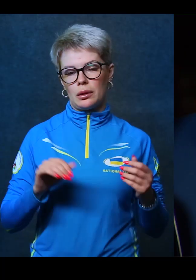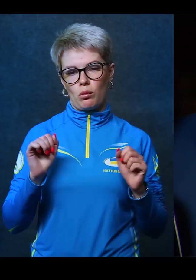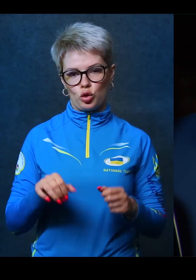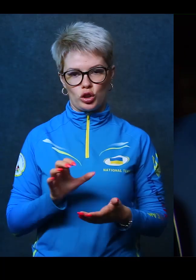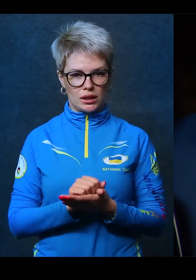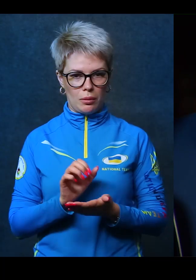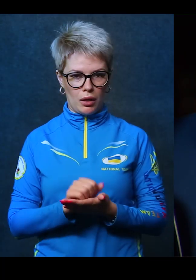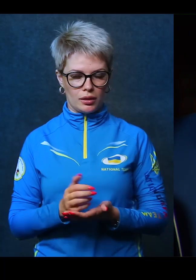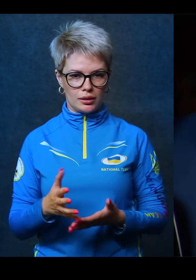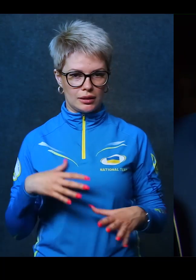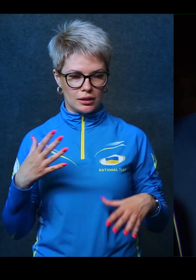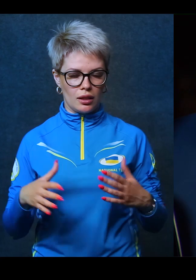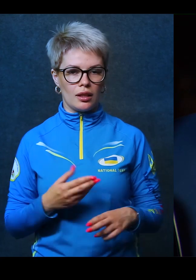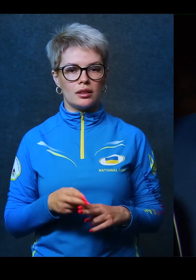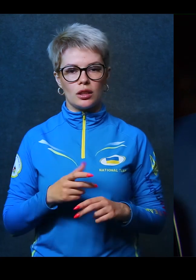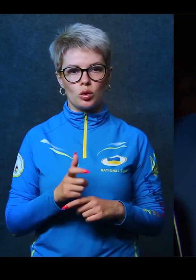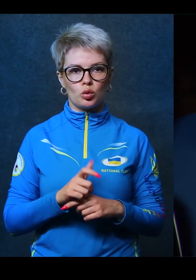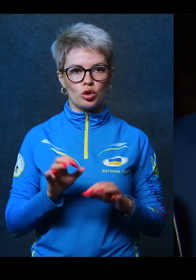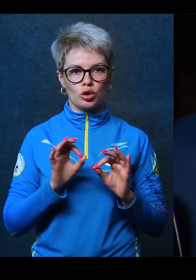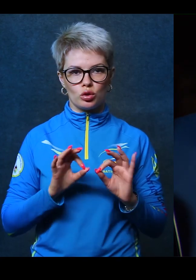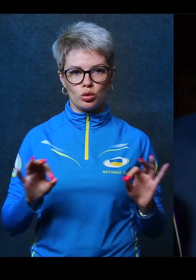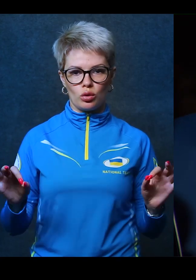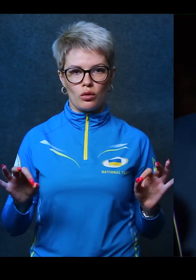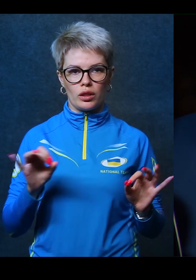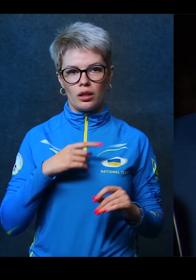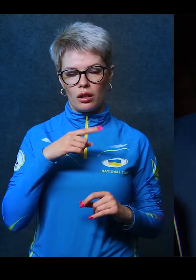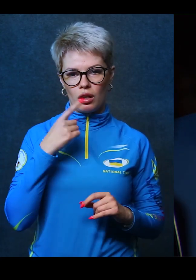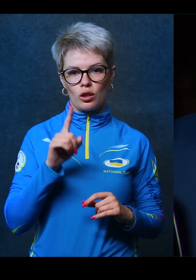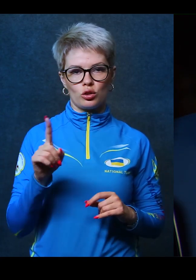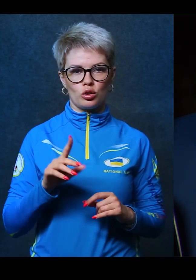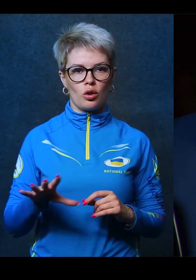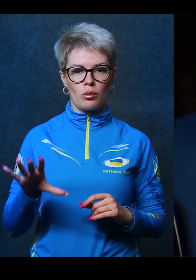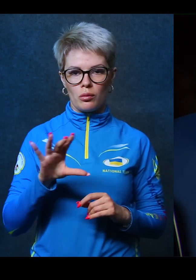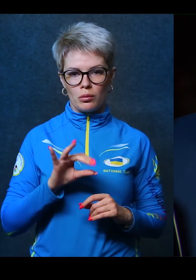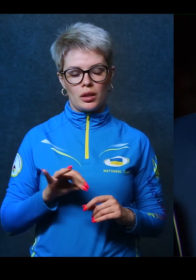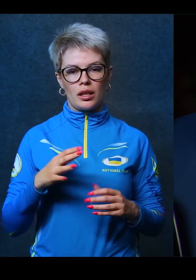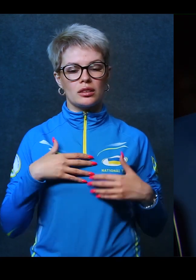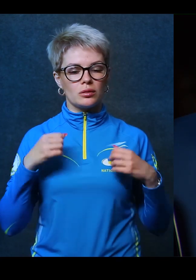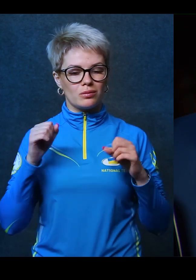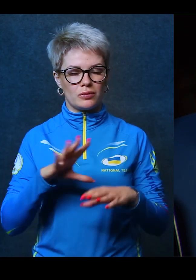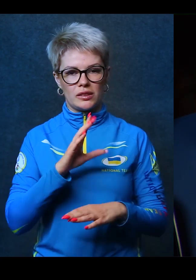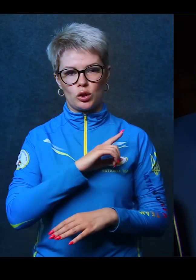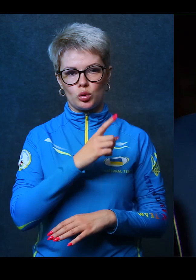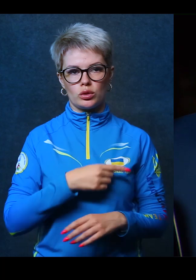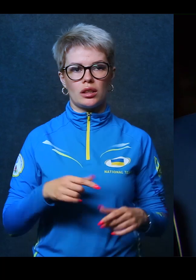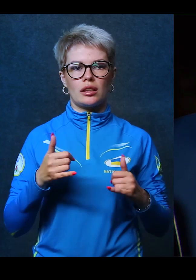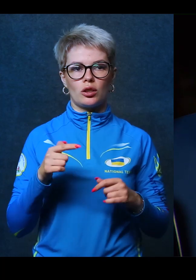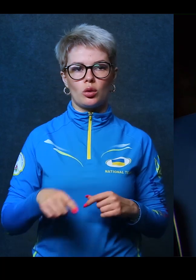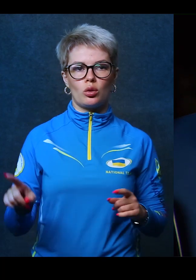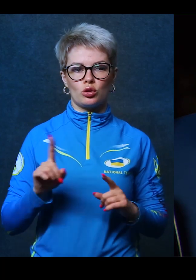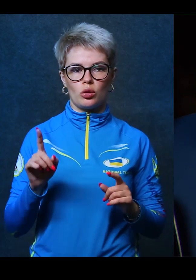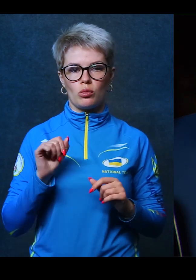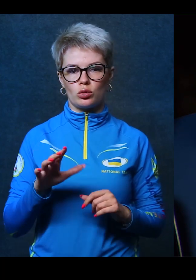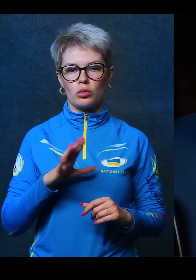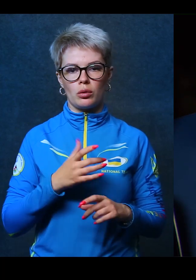займатися. Це дуже чудово, і я кажу, що ми будемо докладати зусиль для того, щоб як